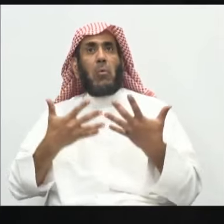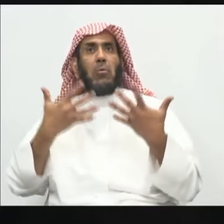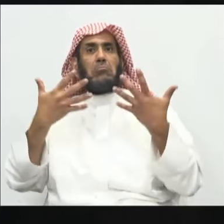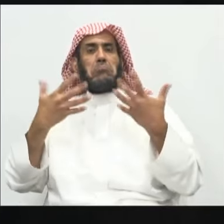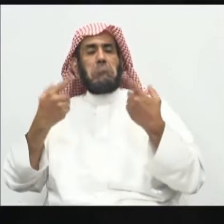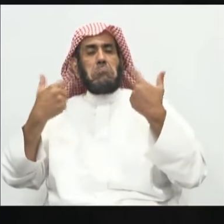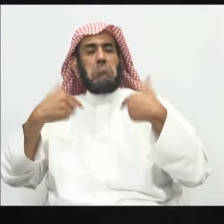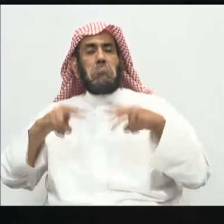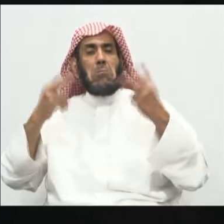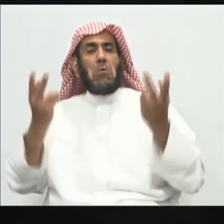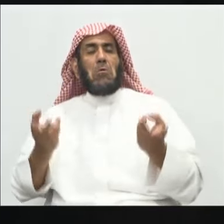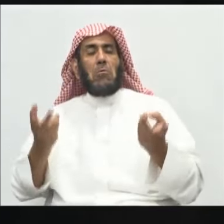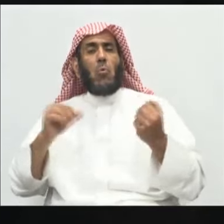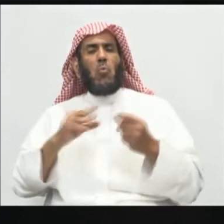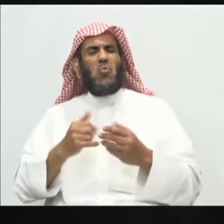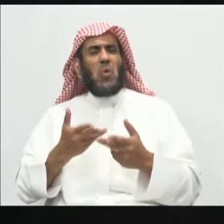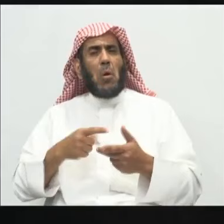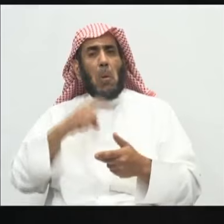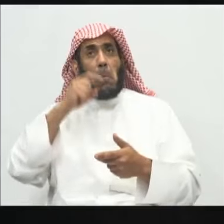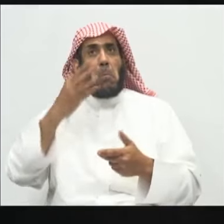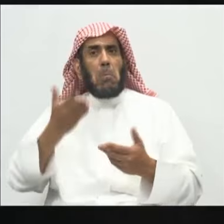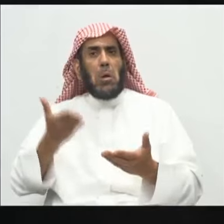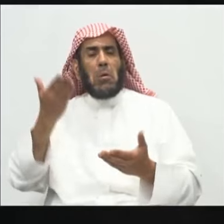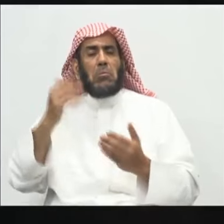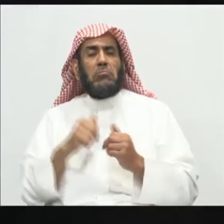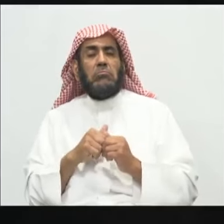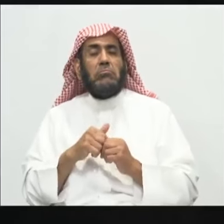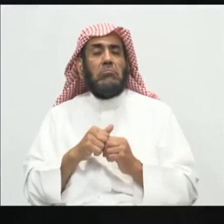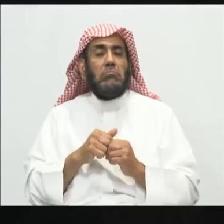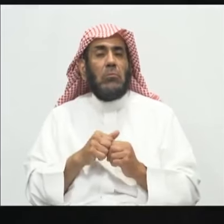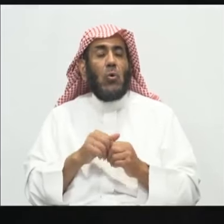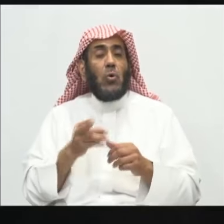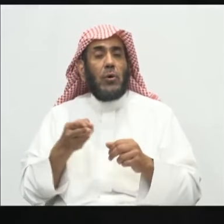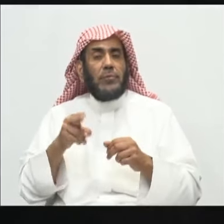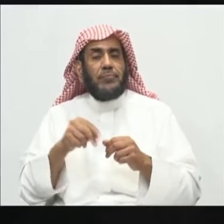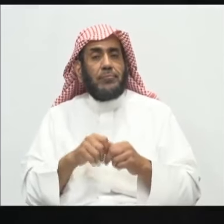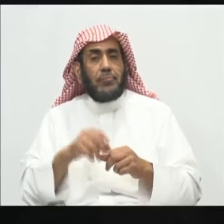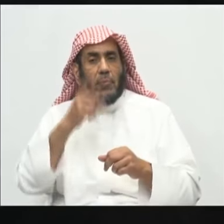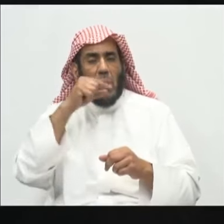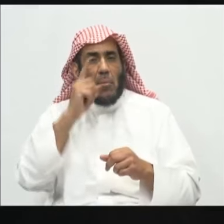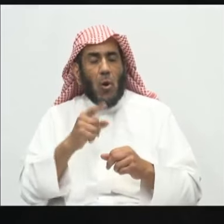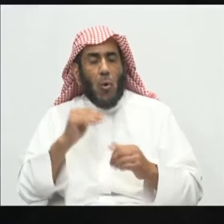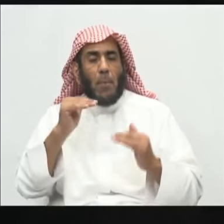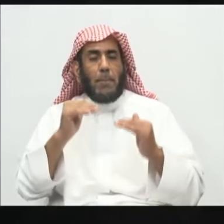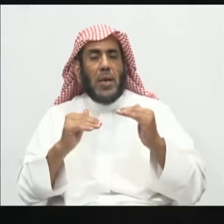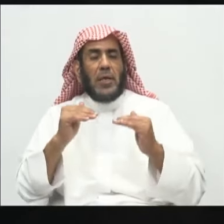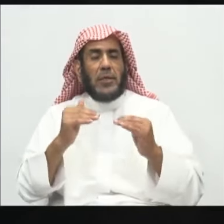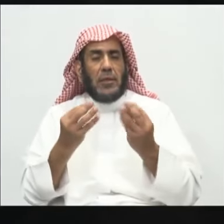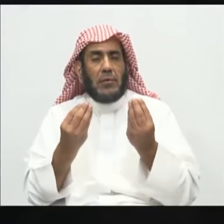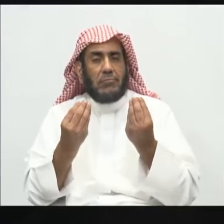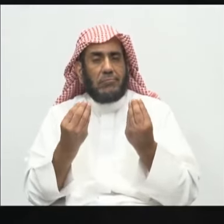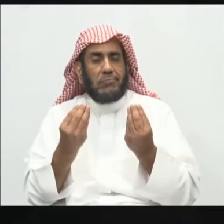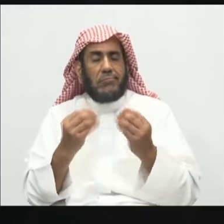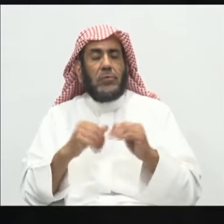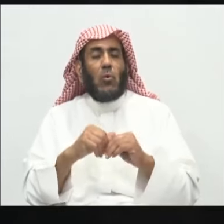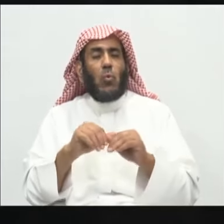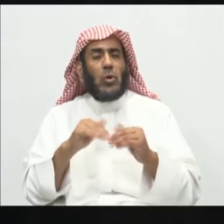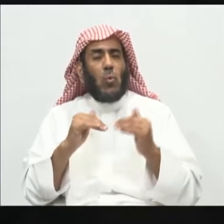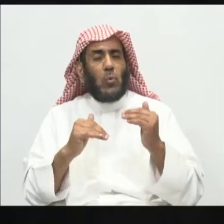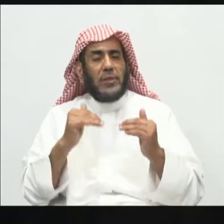ايضا بنفسه كذلك مختال متكبر ومعجب بنفسه وايضا امره بالاعتدال واقصد المقصود به اعتدل